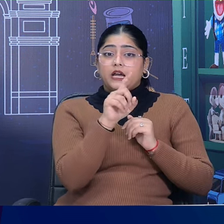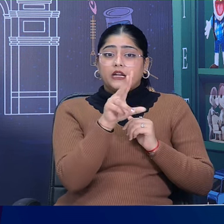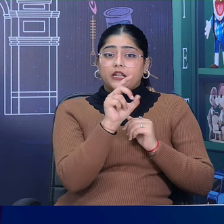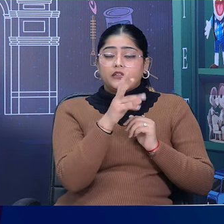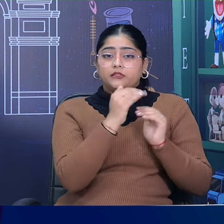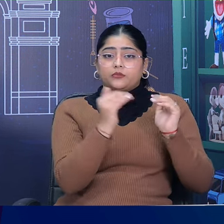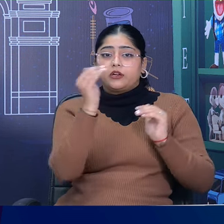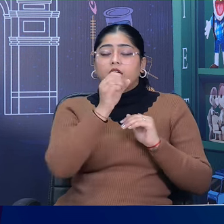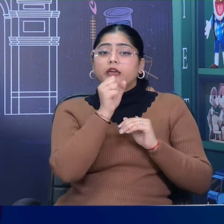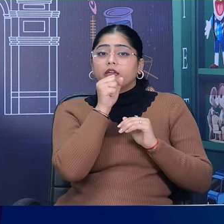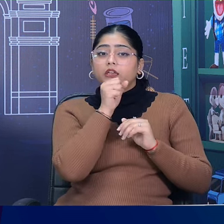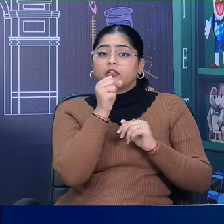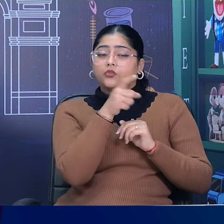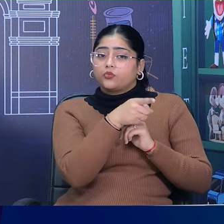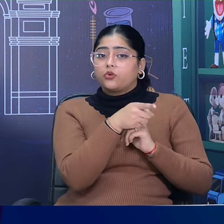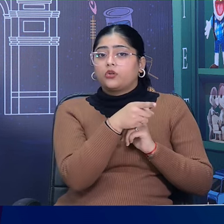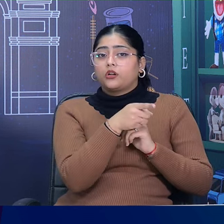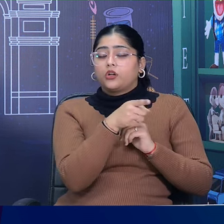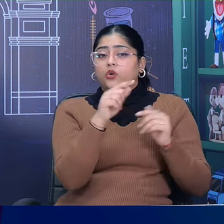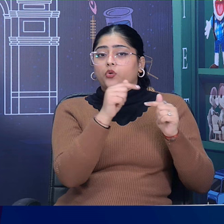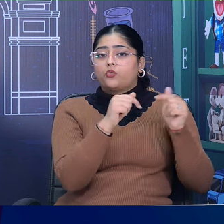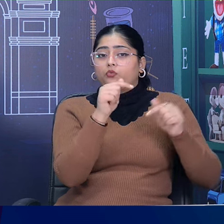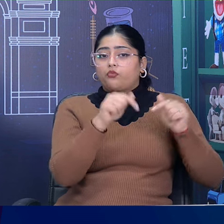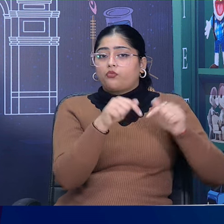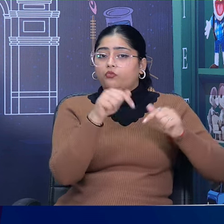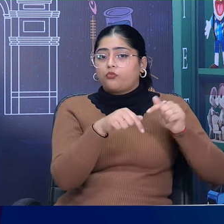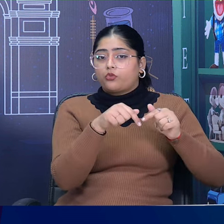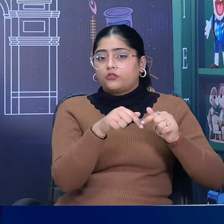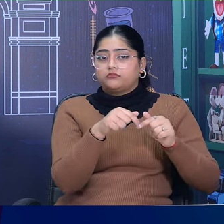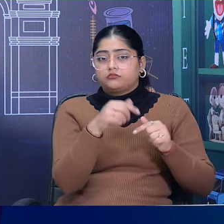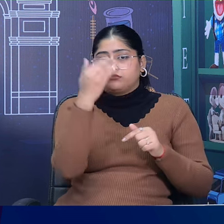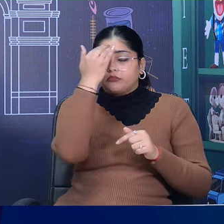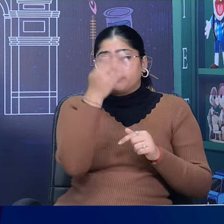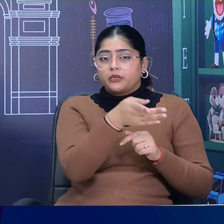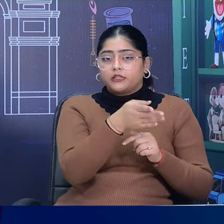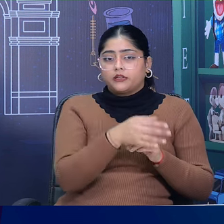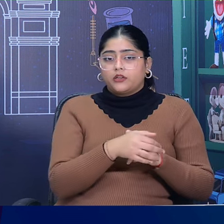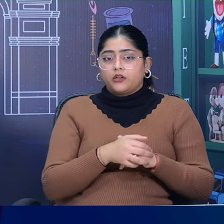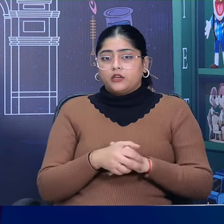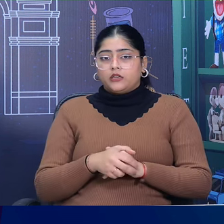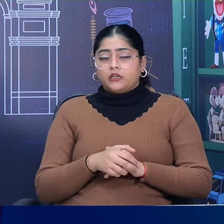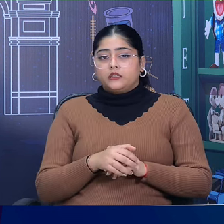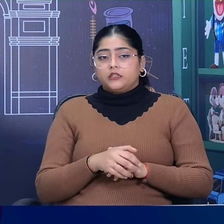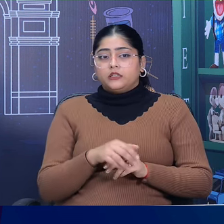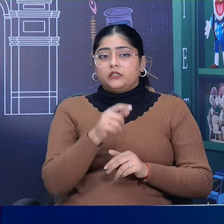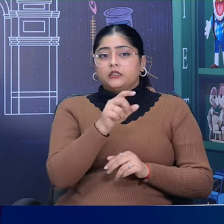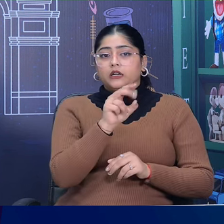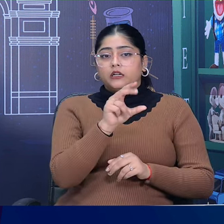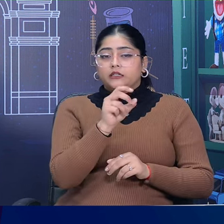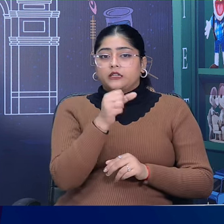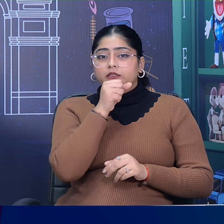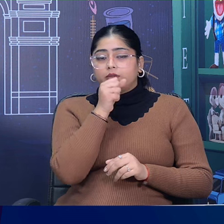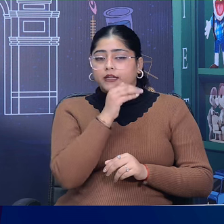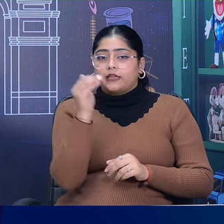जो हमारे पंच होते हैं उनको भी वोट देकर चूज किया जाता है इसीलिए डेमोक्रेसी है तो 18 साल से बड़ा व्यक्ति ग्रामसभा का मेंबर